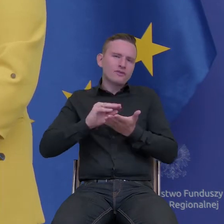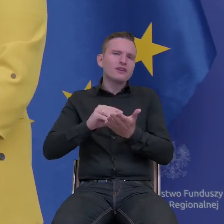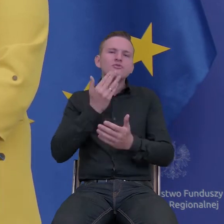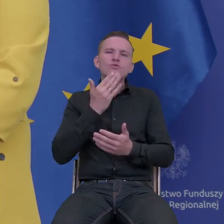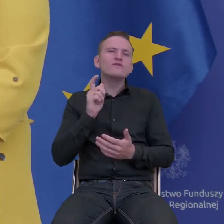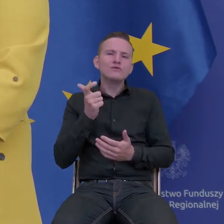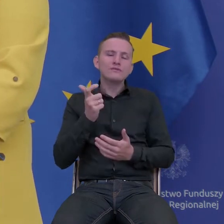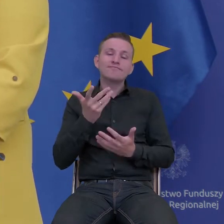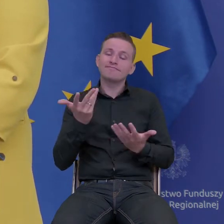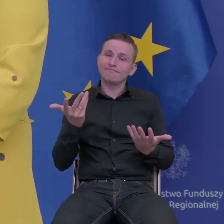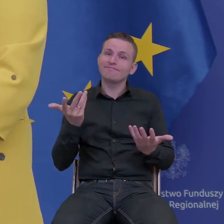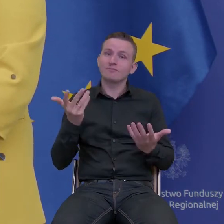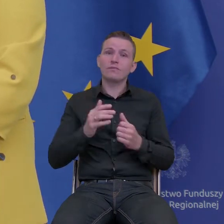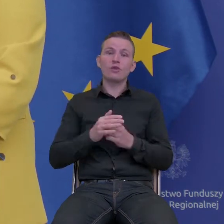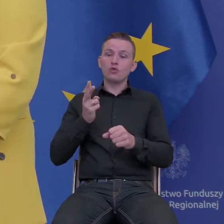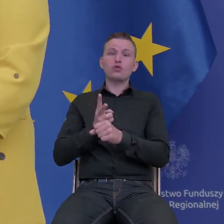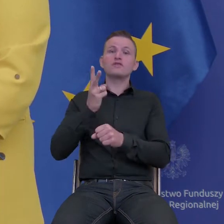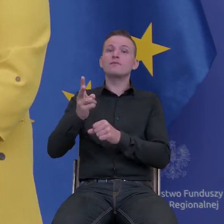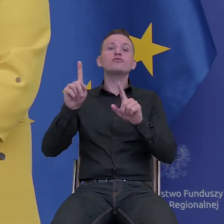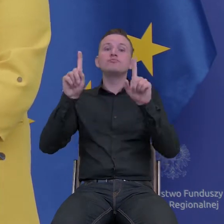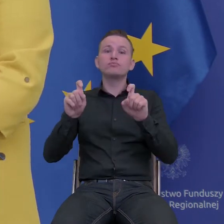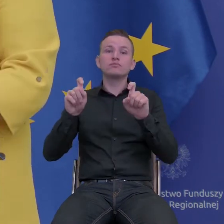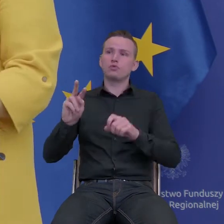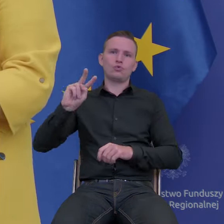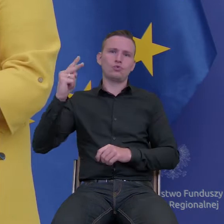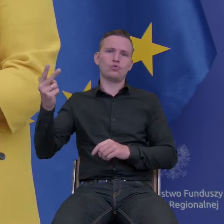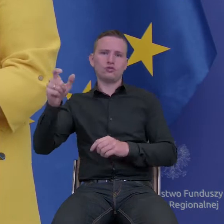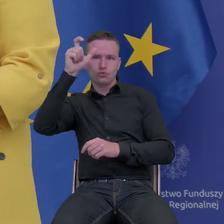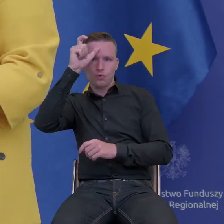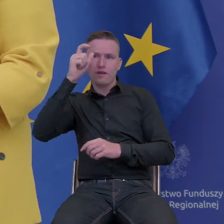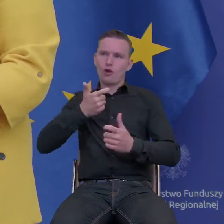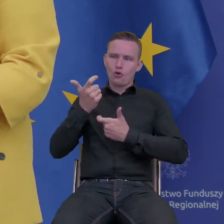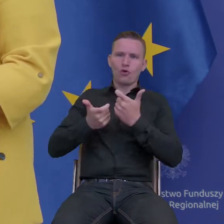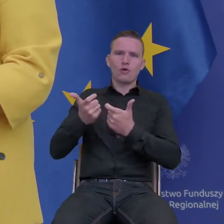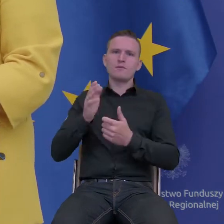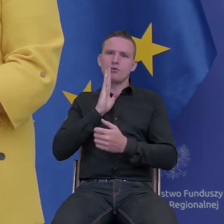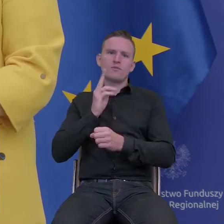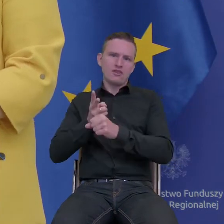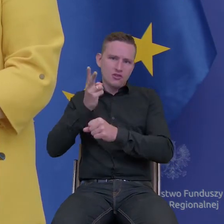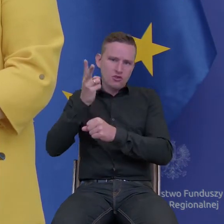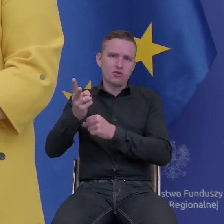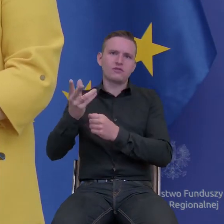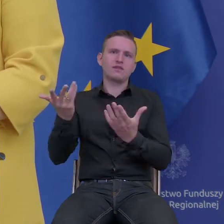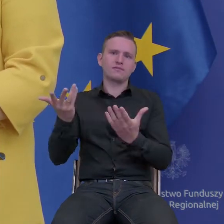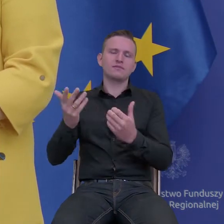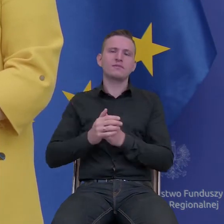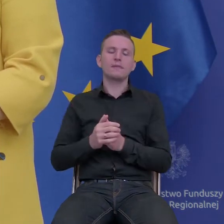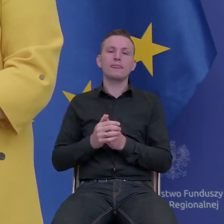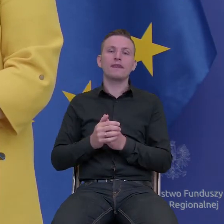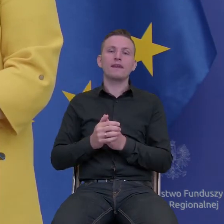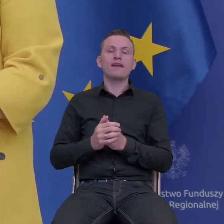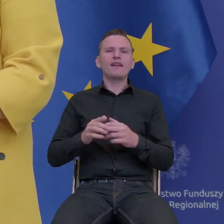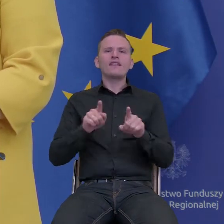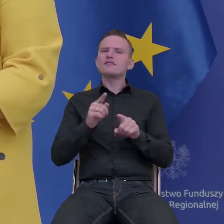uczniom. Uczniom, którzy przedstawili swoją dobrą postawę, którzy